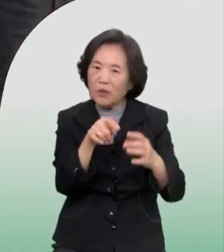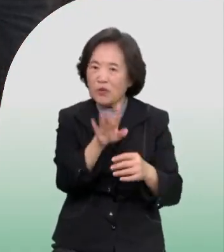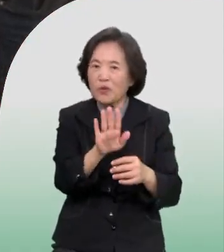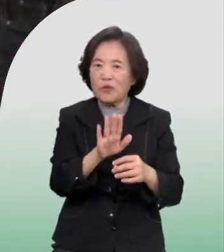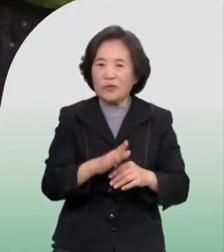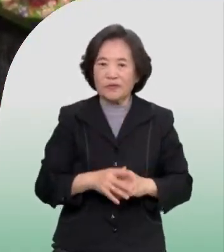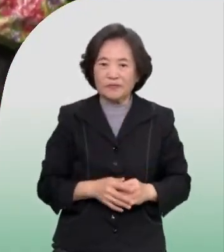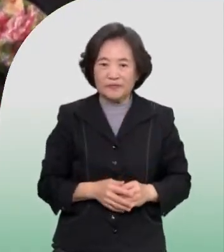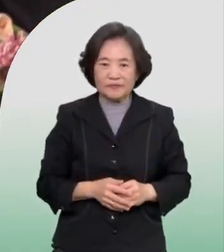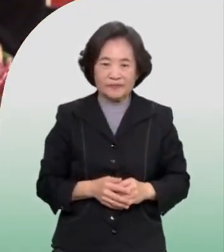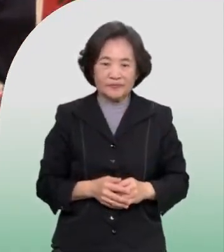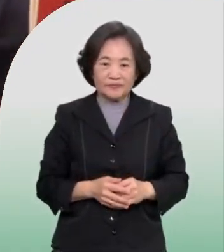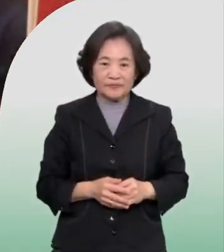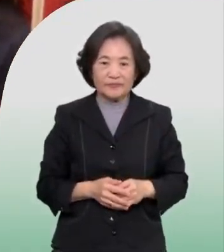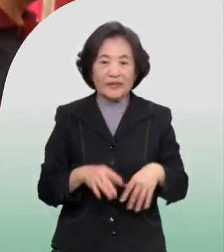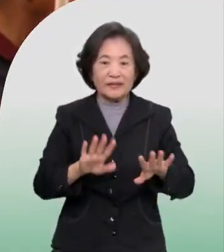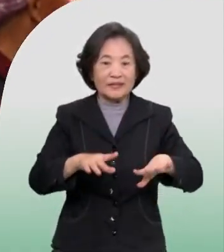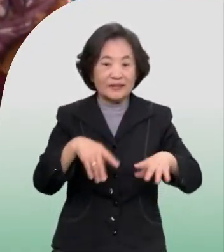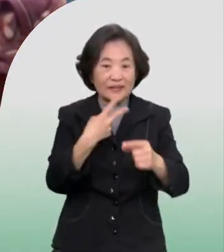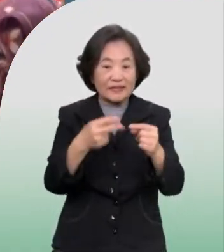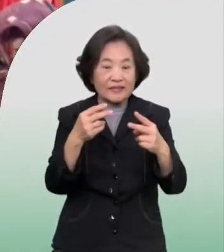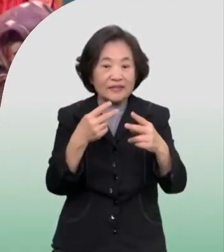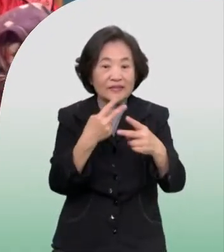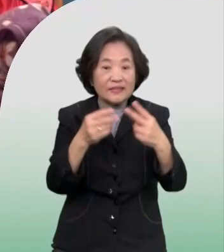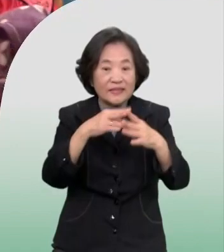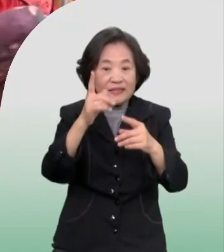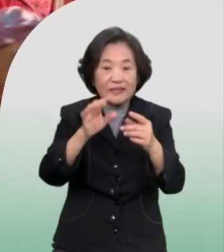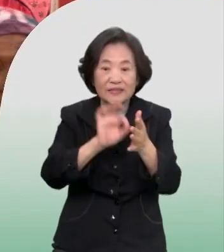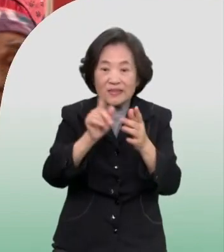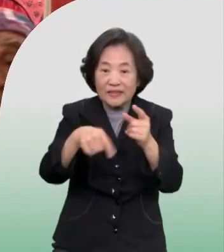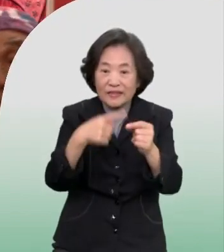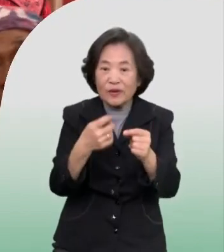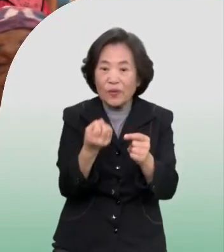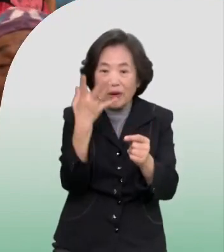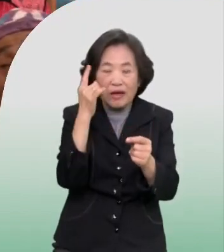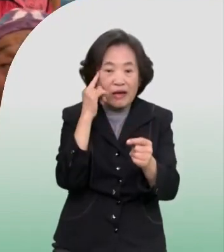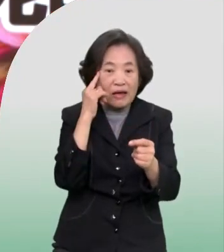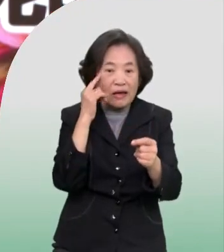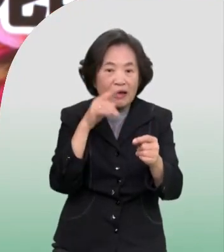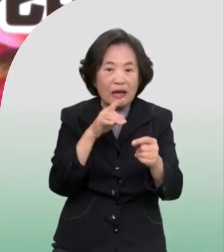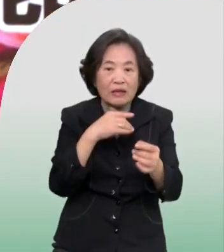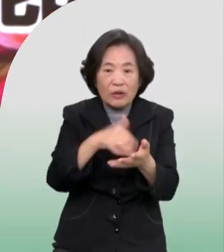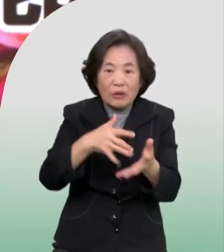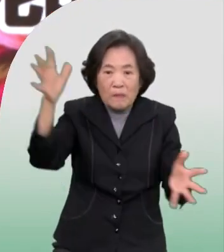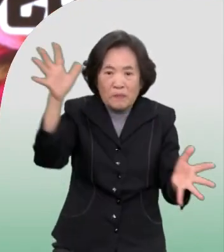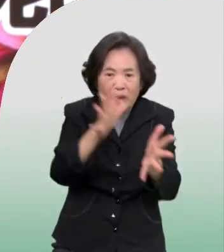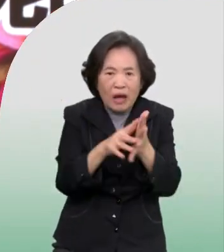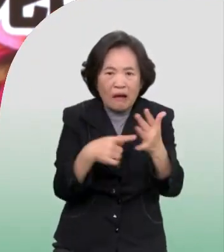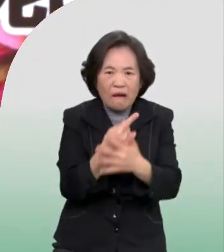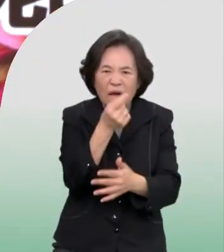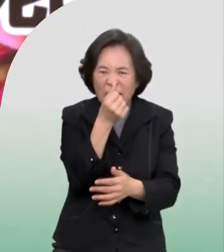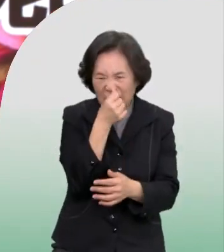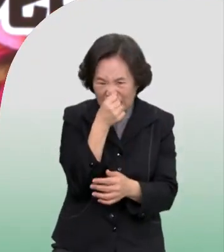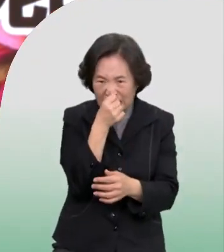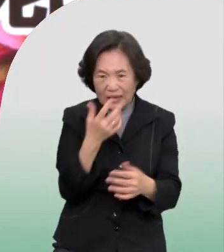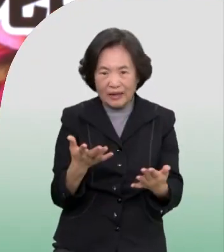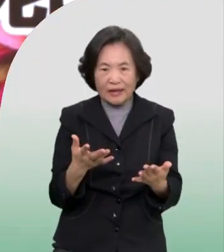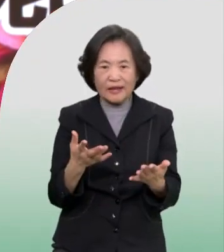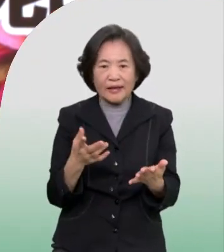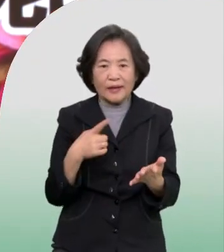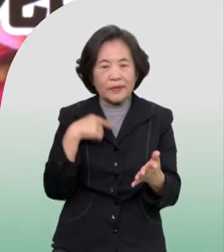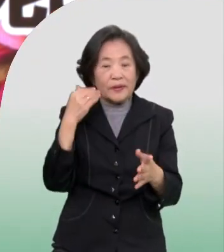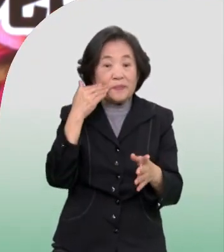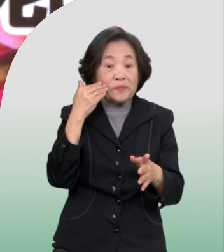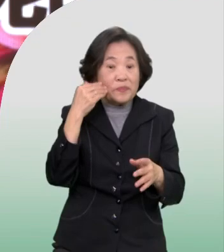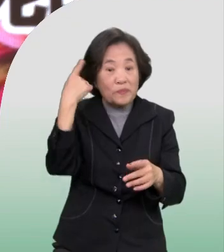题。 NDA 客家嘉年华的预算全部变，该按多停。来扁